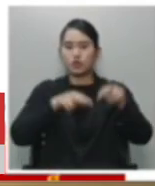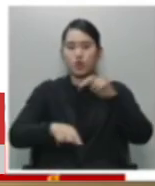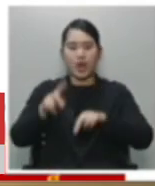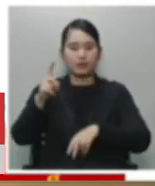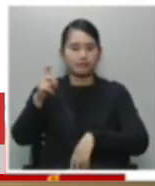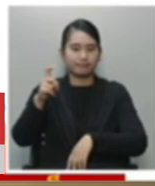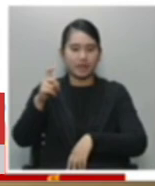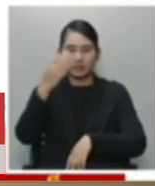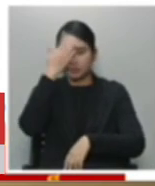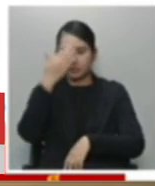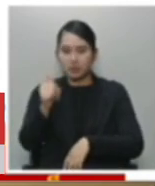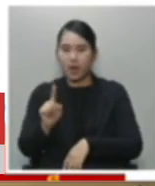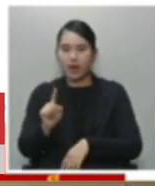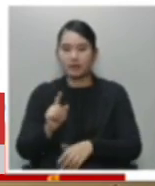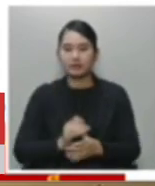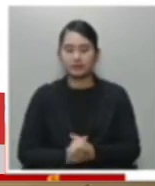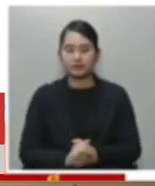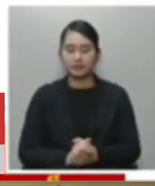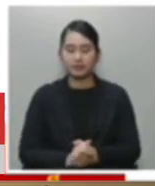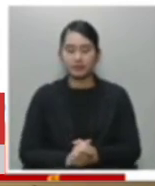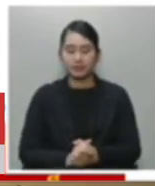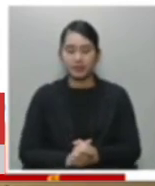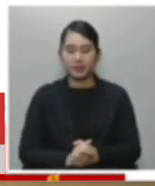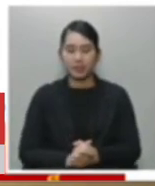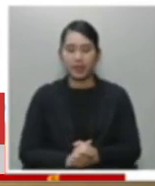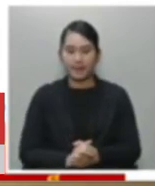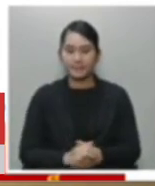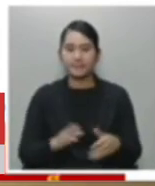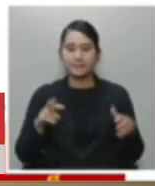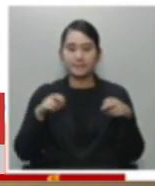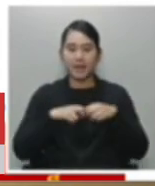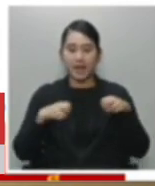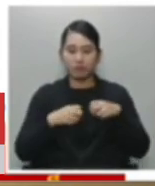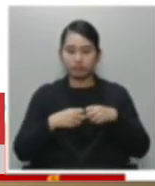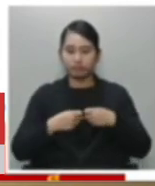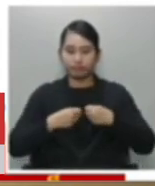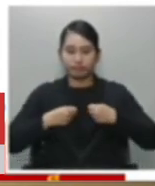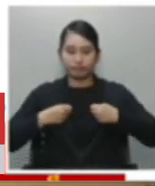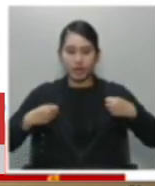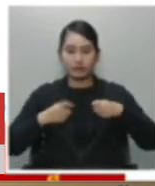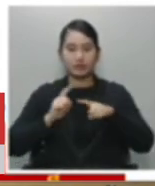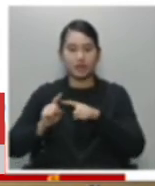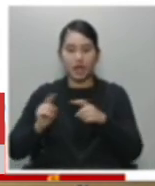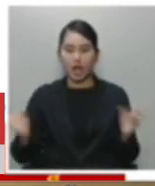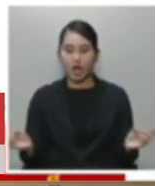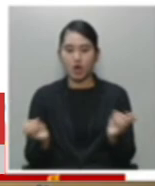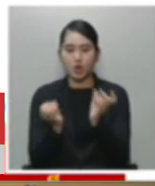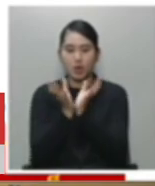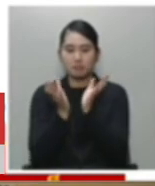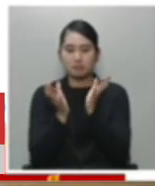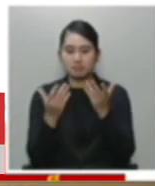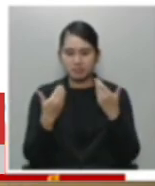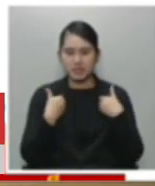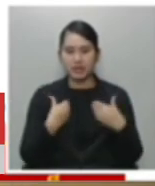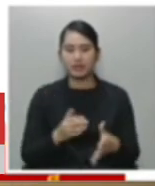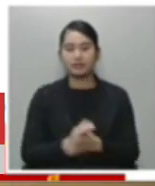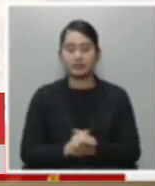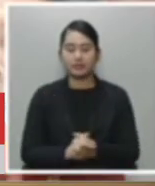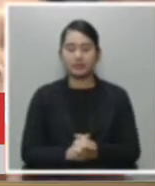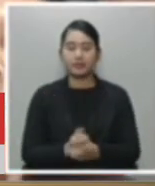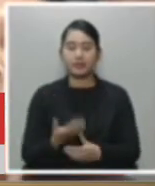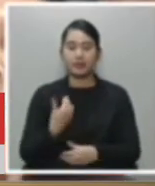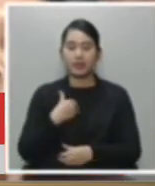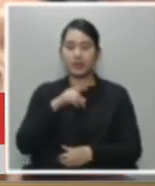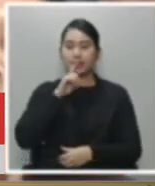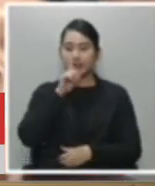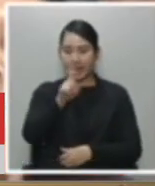เหตุร้ายภายในค่ายได้ไม่ให้เกิดเหตุบานปลายและก่อให้เกิดความเสียหายในวงกว้างมากขึ้นจึงเป็นคำถาม